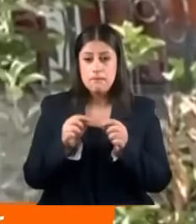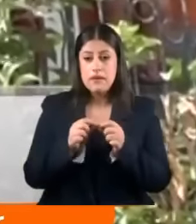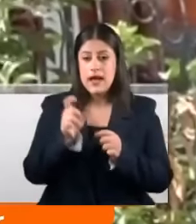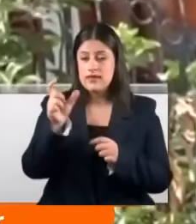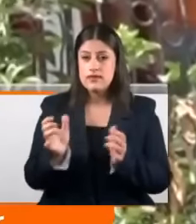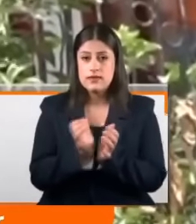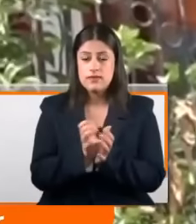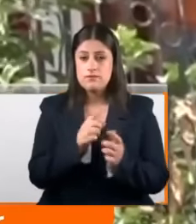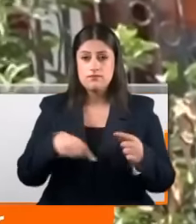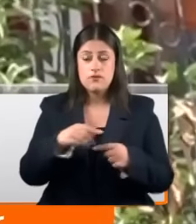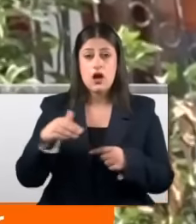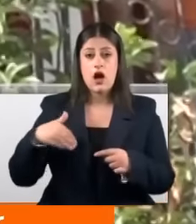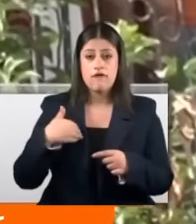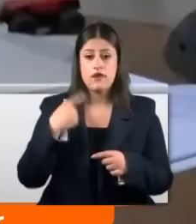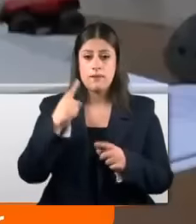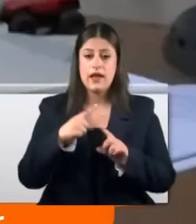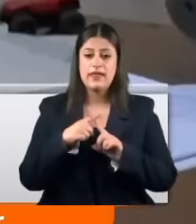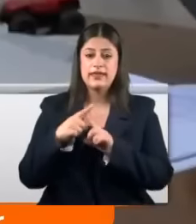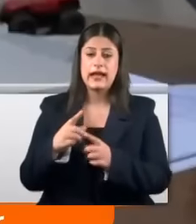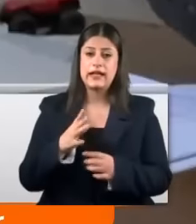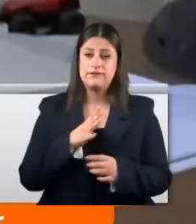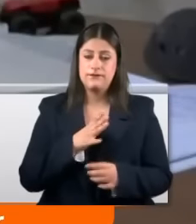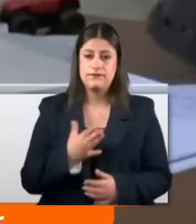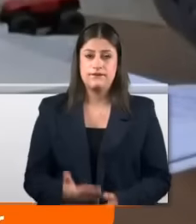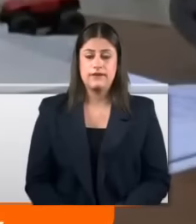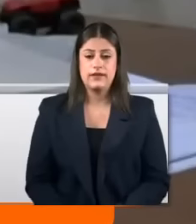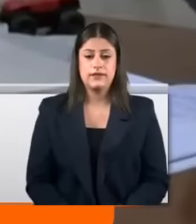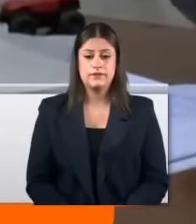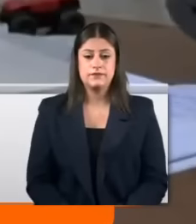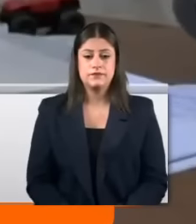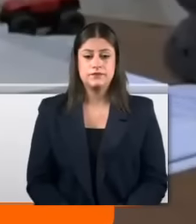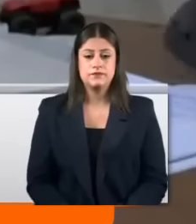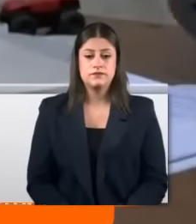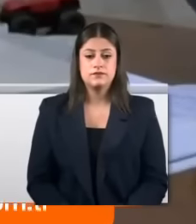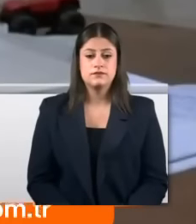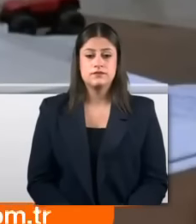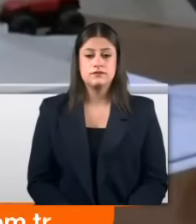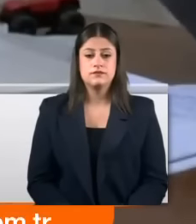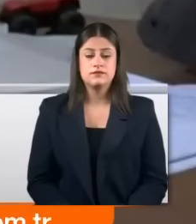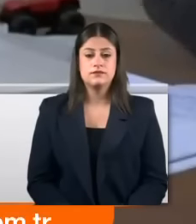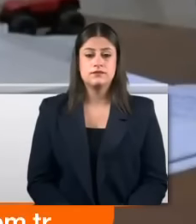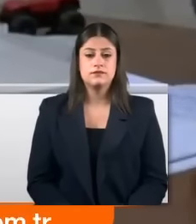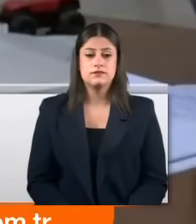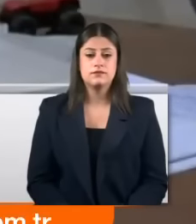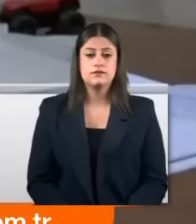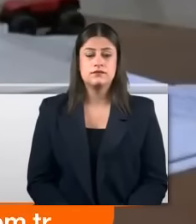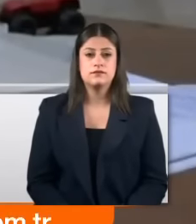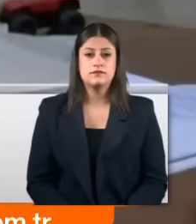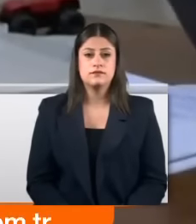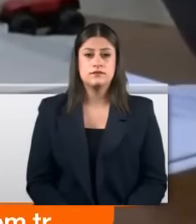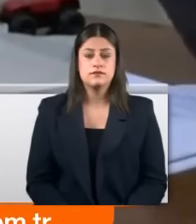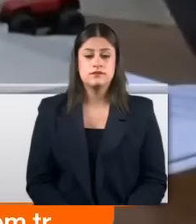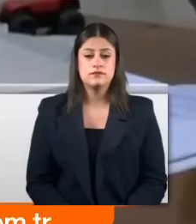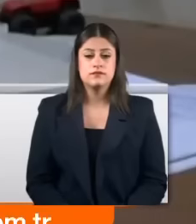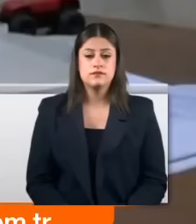ailesinin avukata bir de teklifi var. Yasaları bilmediğimden dolayı bizim hatamız da olduysa da kendinden özür